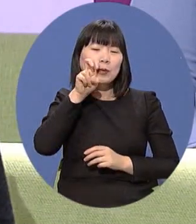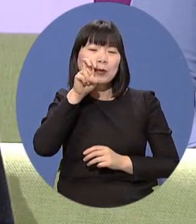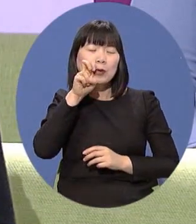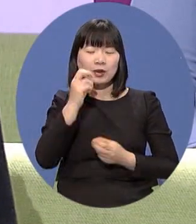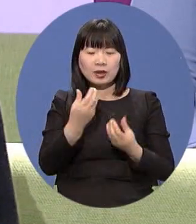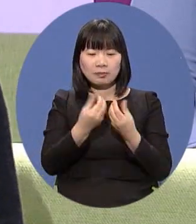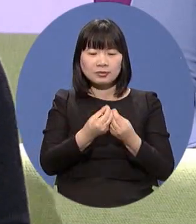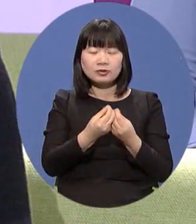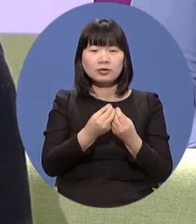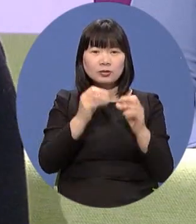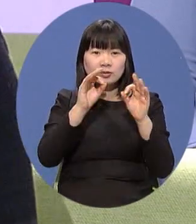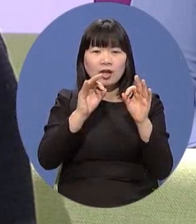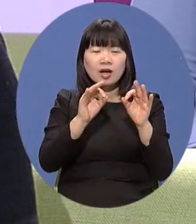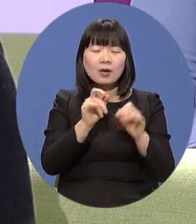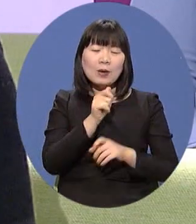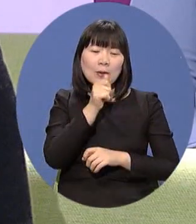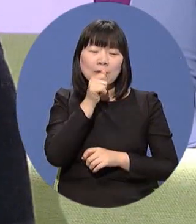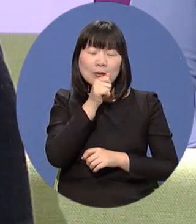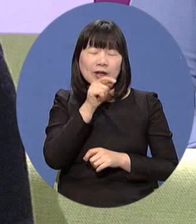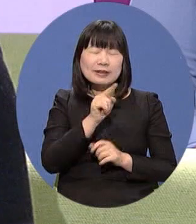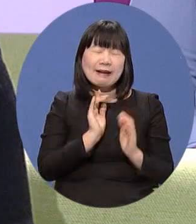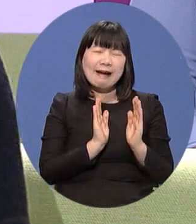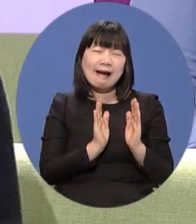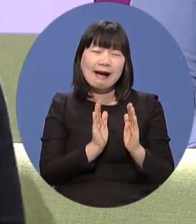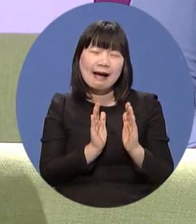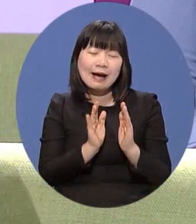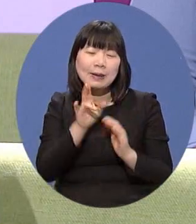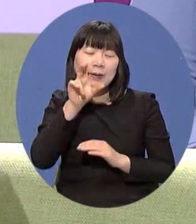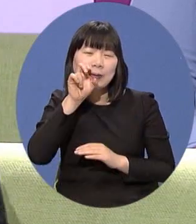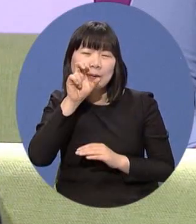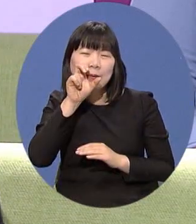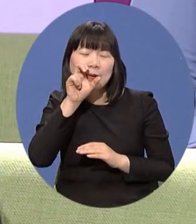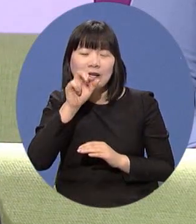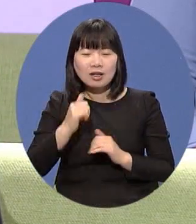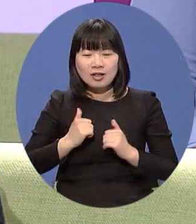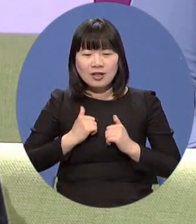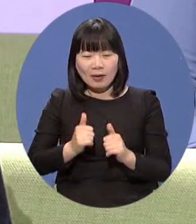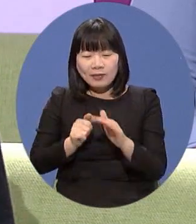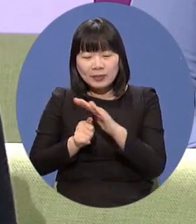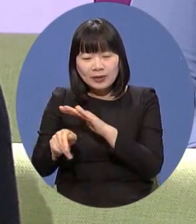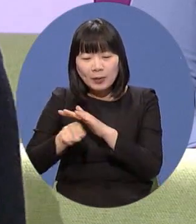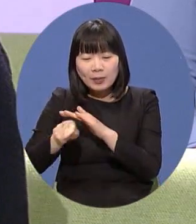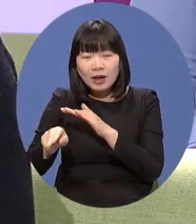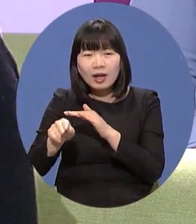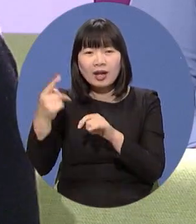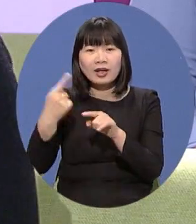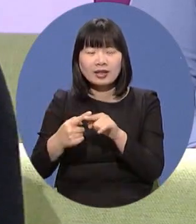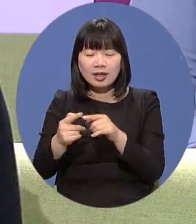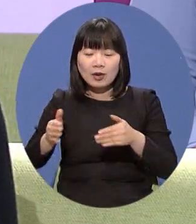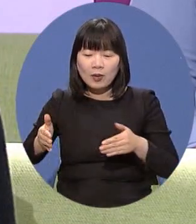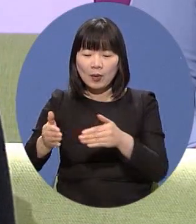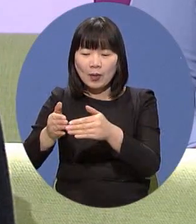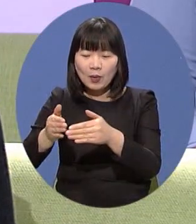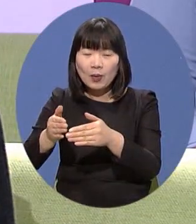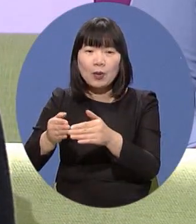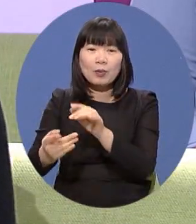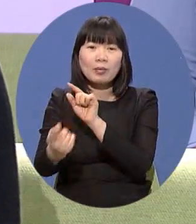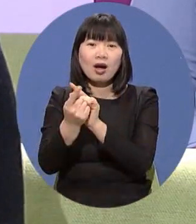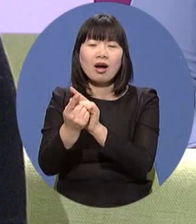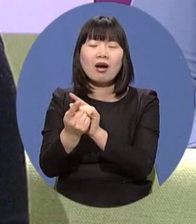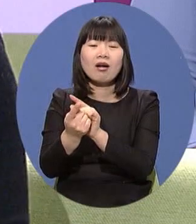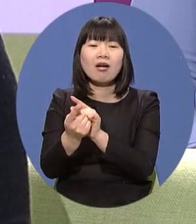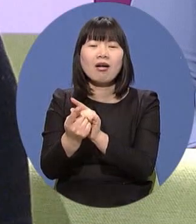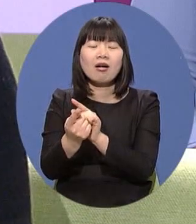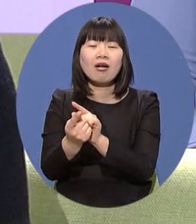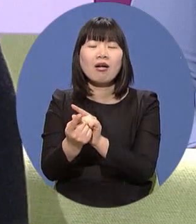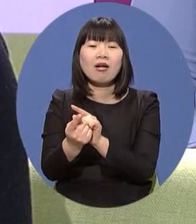비유를 해본다면 막 고양이가 저기서 달려올 때 쥐는 무지하게 열심히 도망을 가요. 그때가 코너에 딱 있어요.